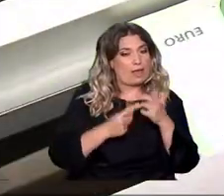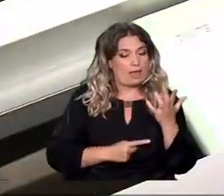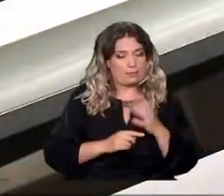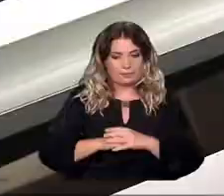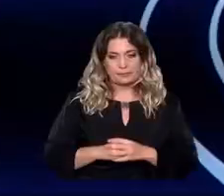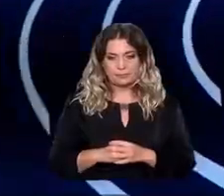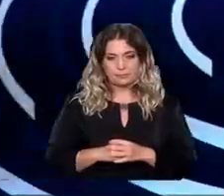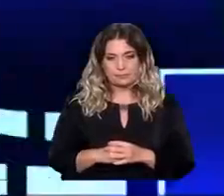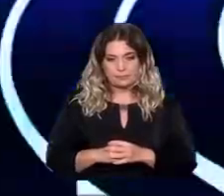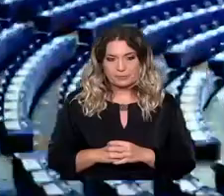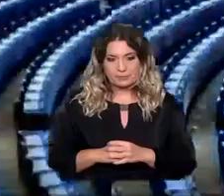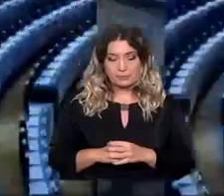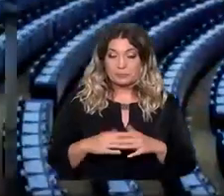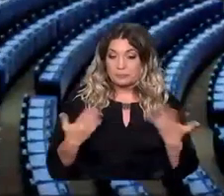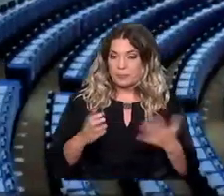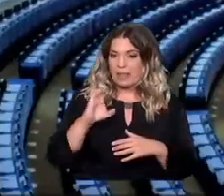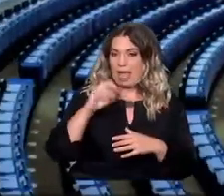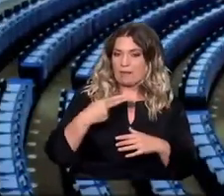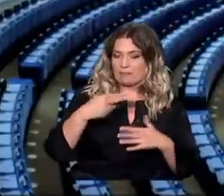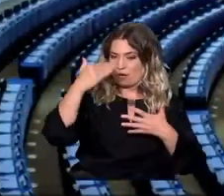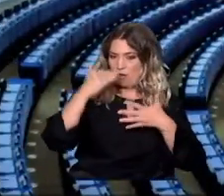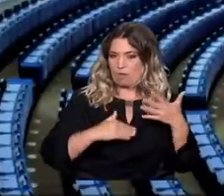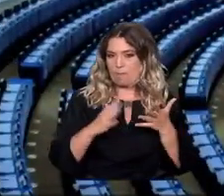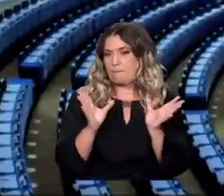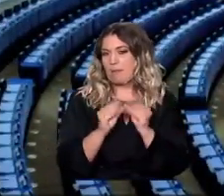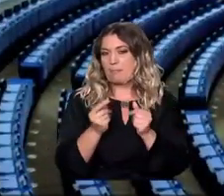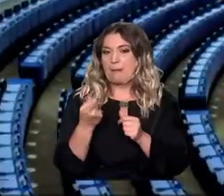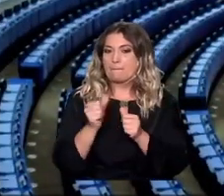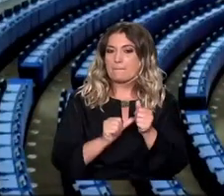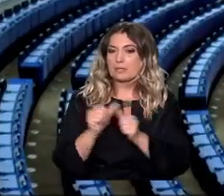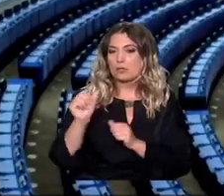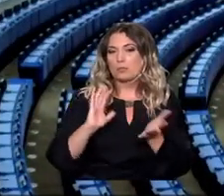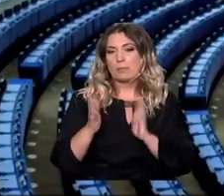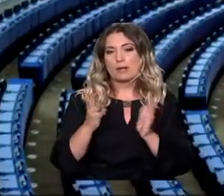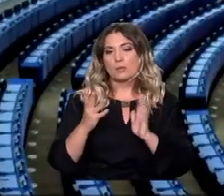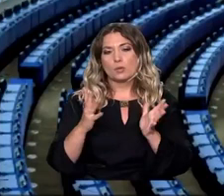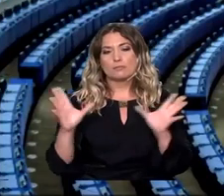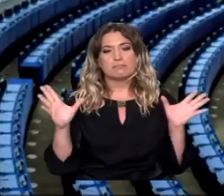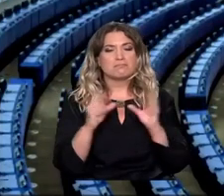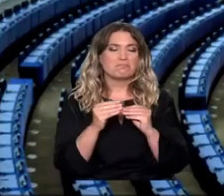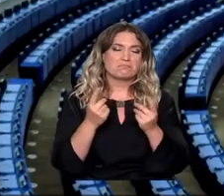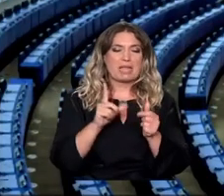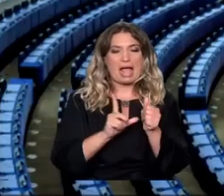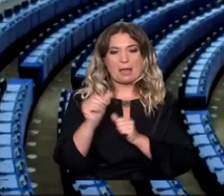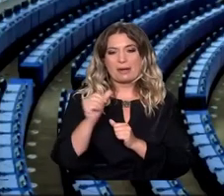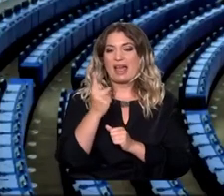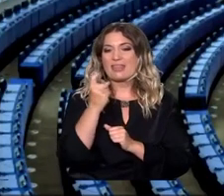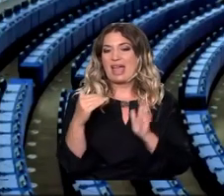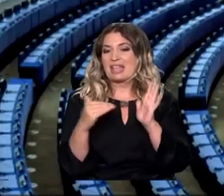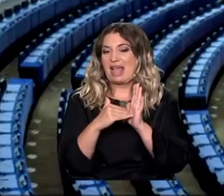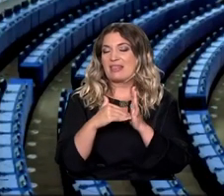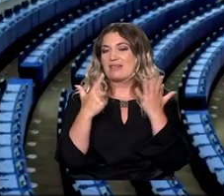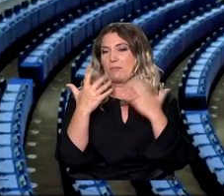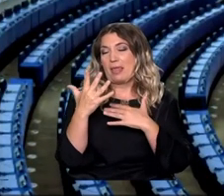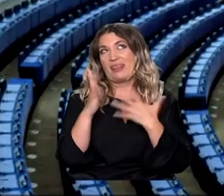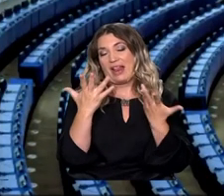Πόσα είναι όμως αυτά σε ευρώ? Έχουμε και λέμε. Η πάγια μηνιαία αποζημίωση είναι 10.075,18 ευρώ μεικτά,